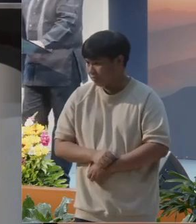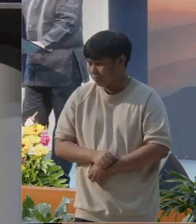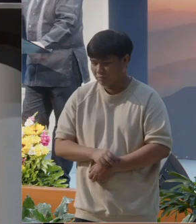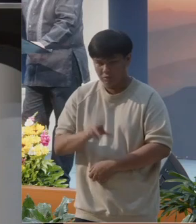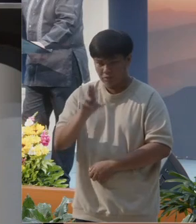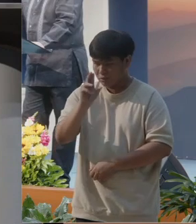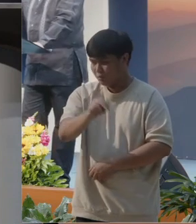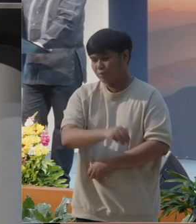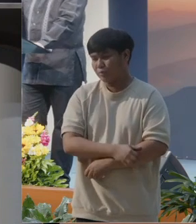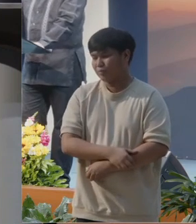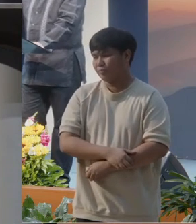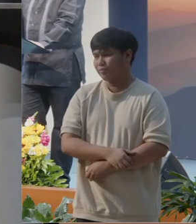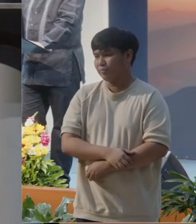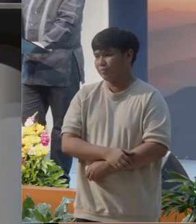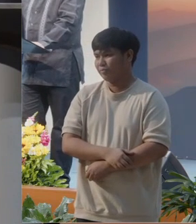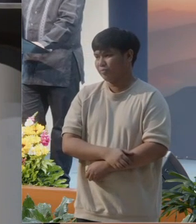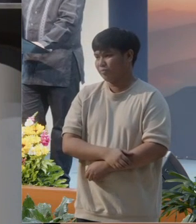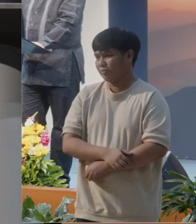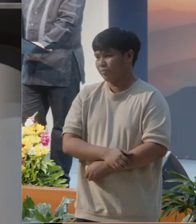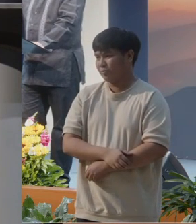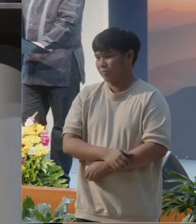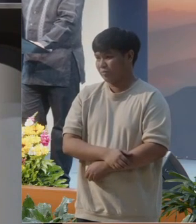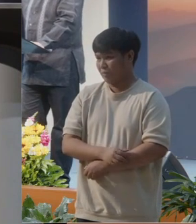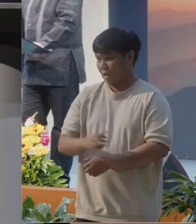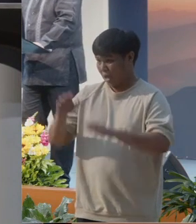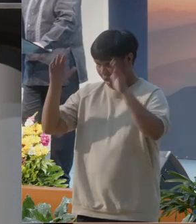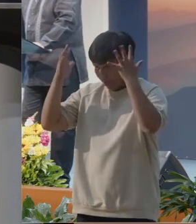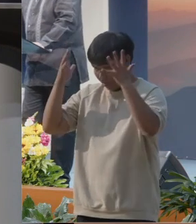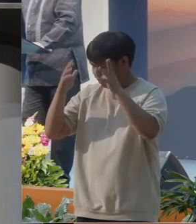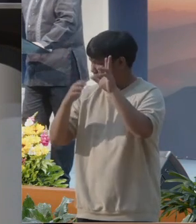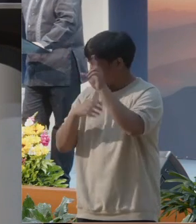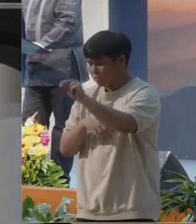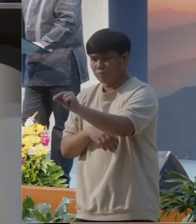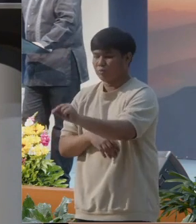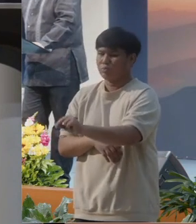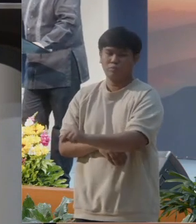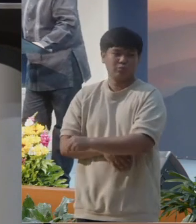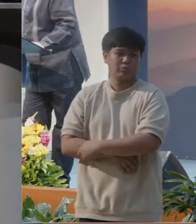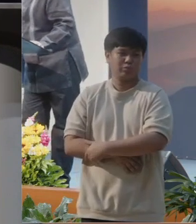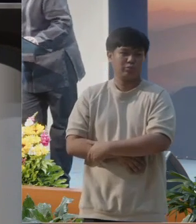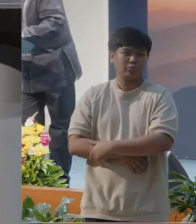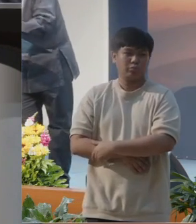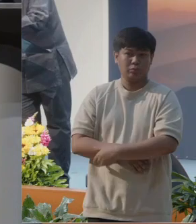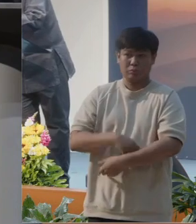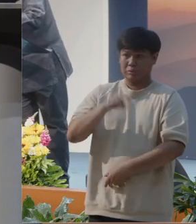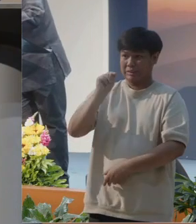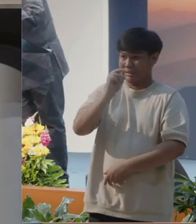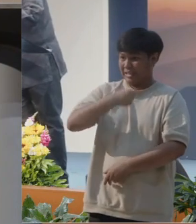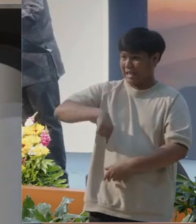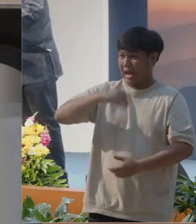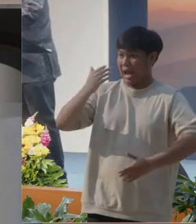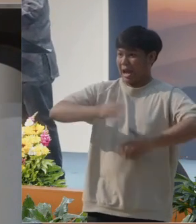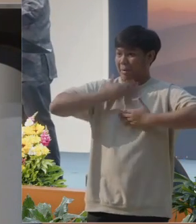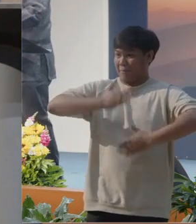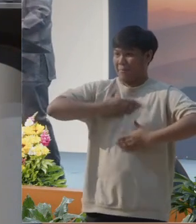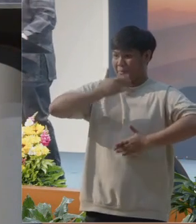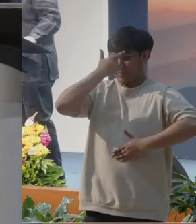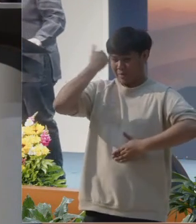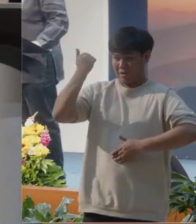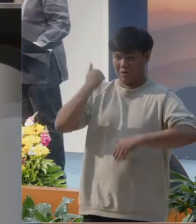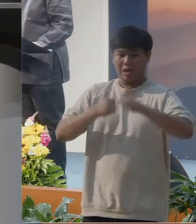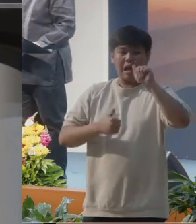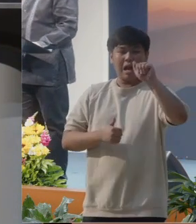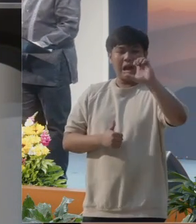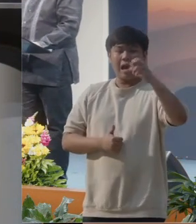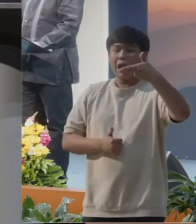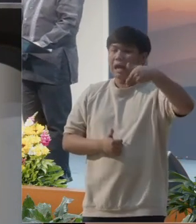magsiya? Masaya po ba tayo sa ganong kapangyarihan? Hindi po. Dapat ba tayo maging masaya sapagkat si Akan ay